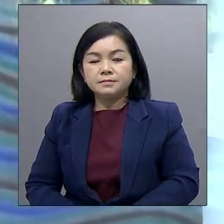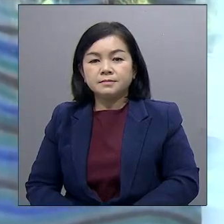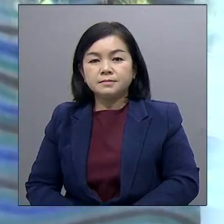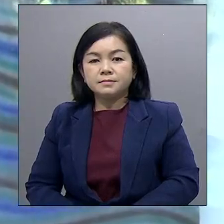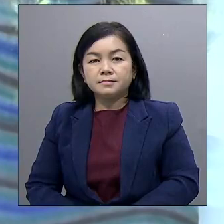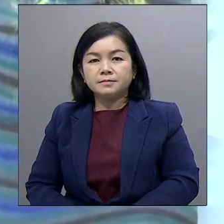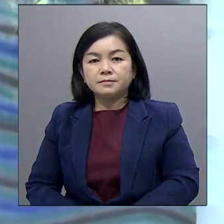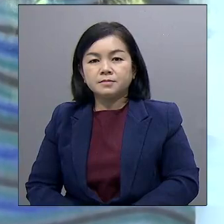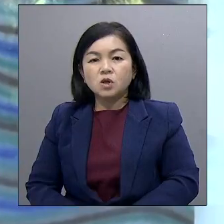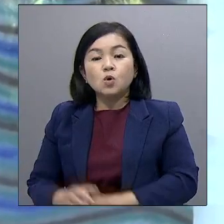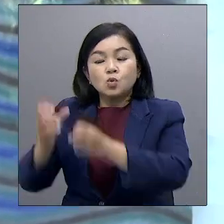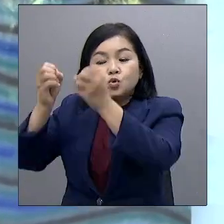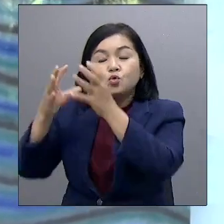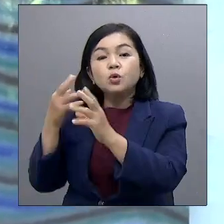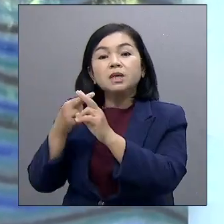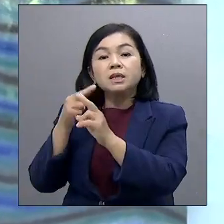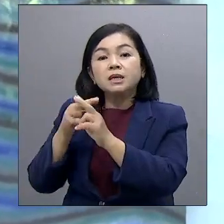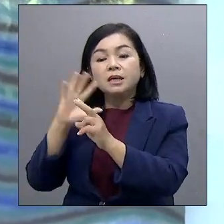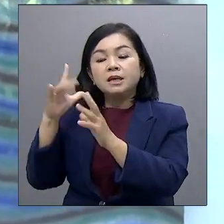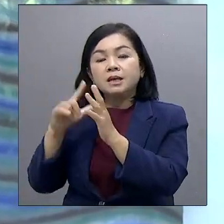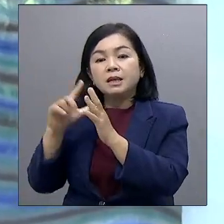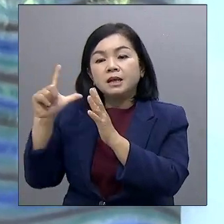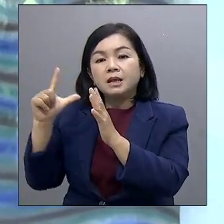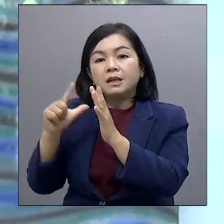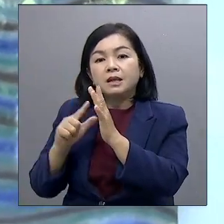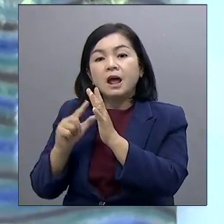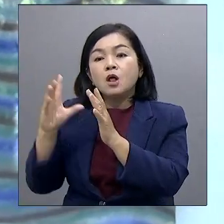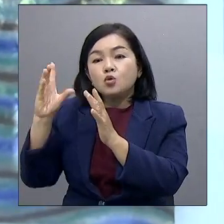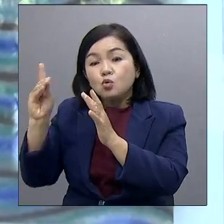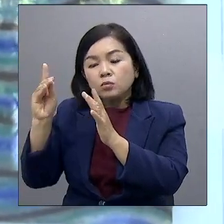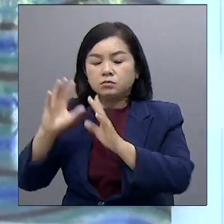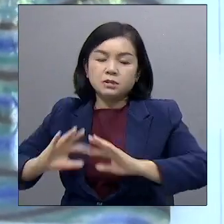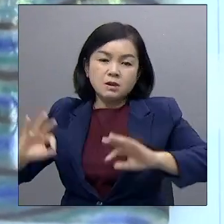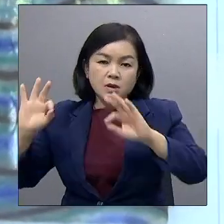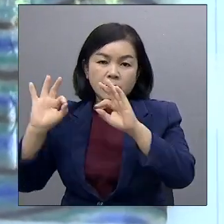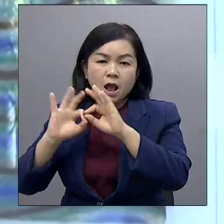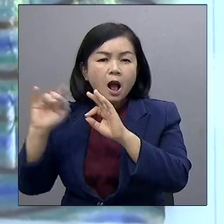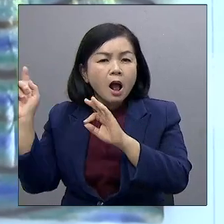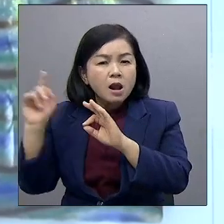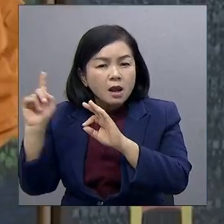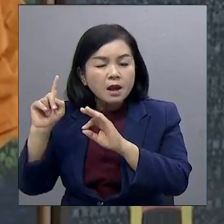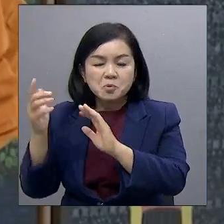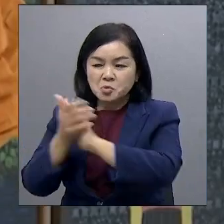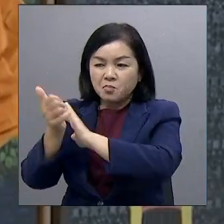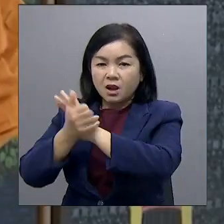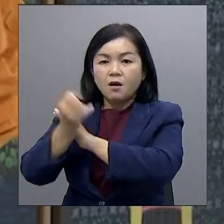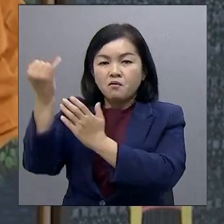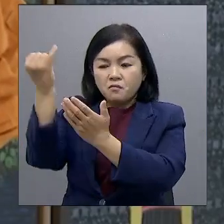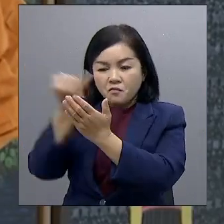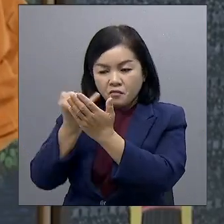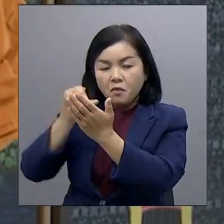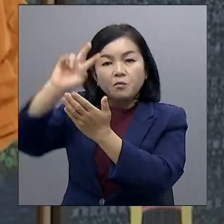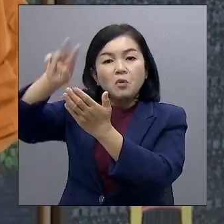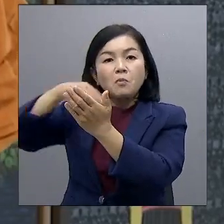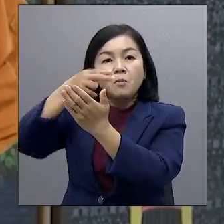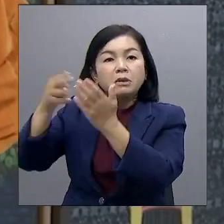อาจารย์ชรุฒเองเนี่ยท่านเป็นผู้ที่มีความสำคัญในเรื่องของวงการศิลปะไทยต้องบอกว่าเป็น